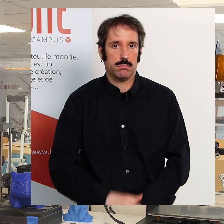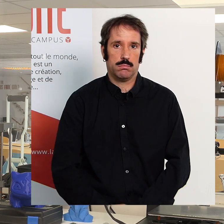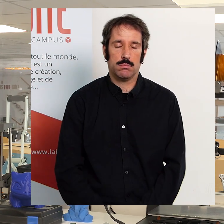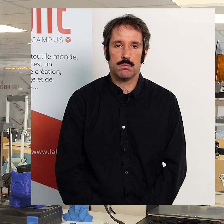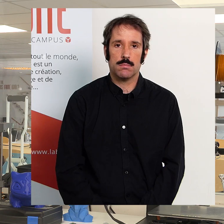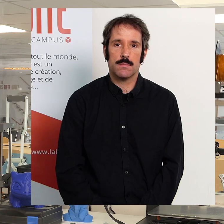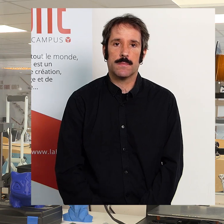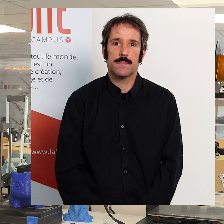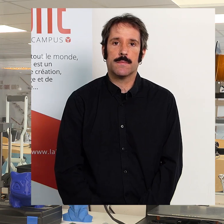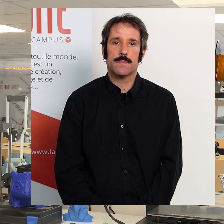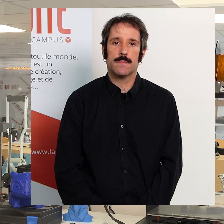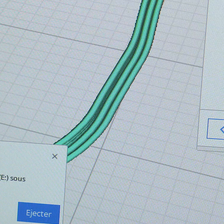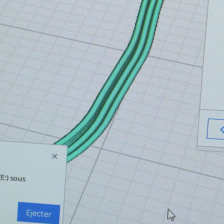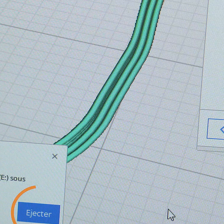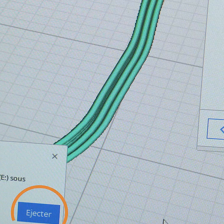plaît.